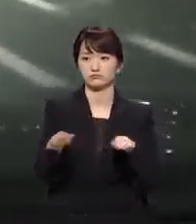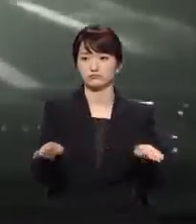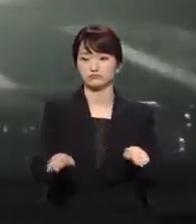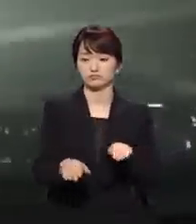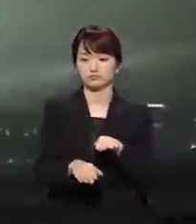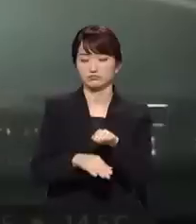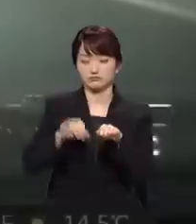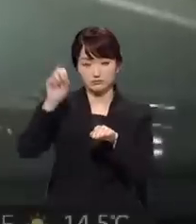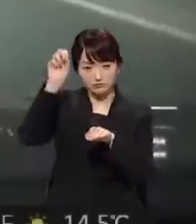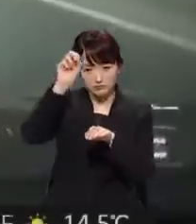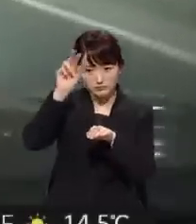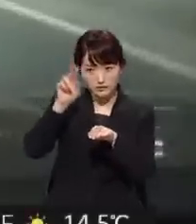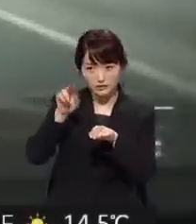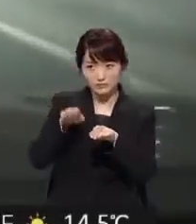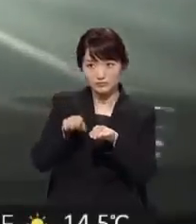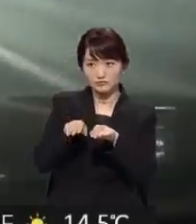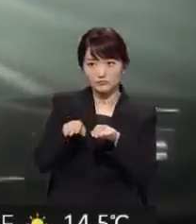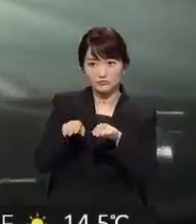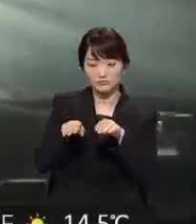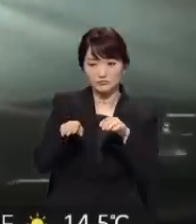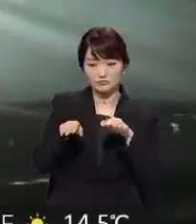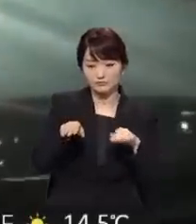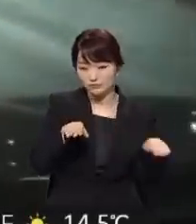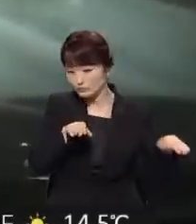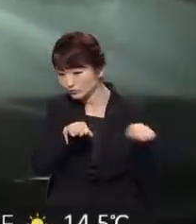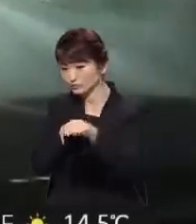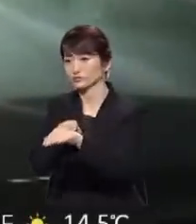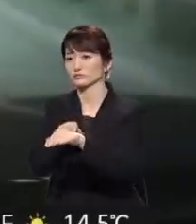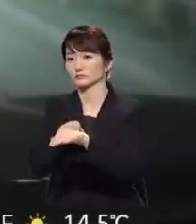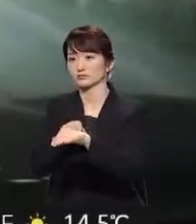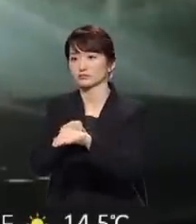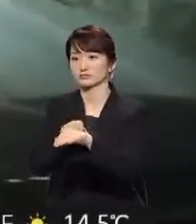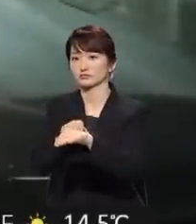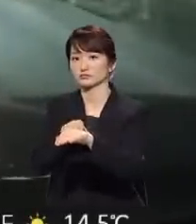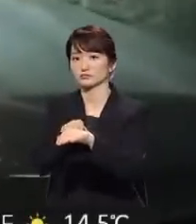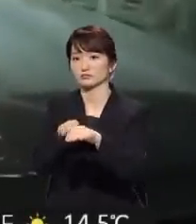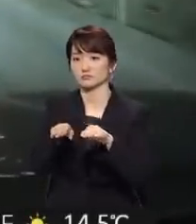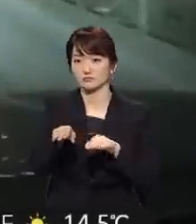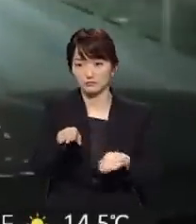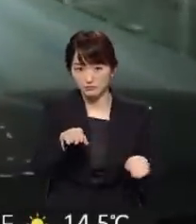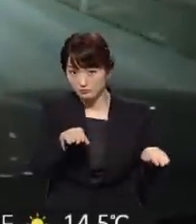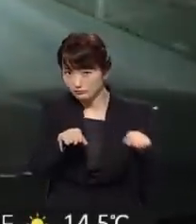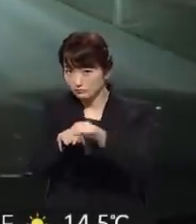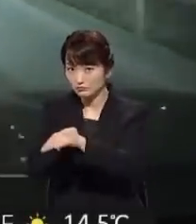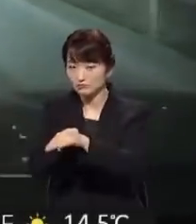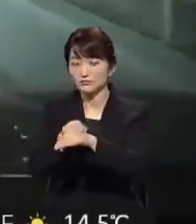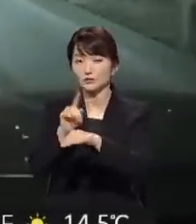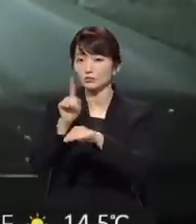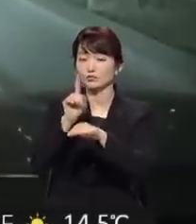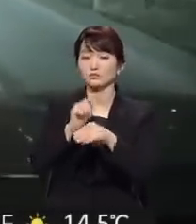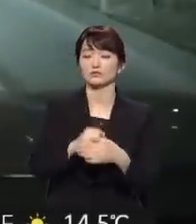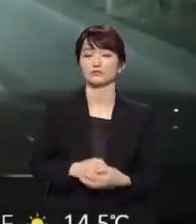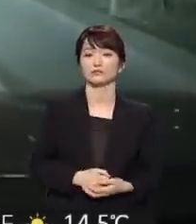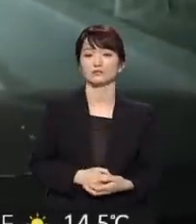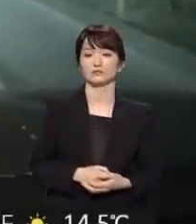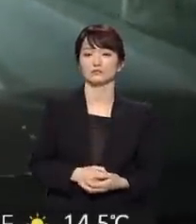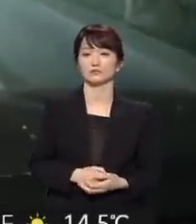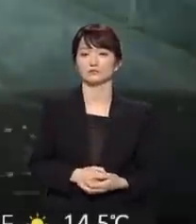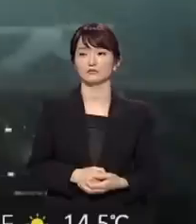그런데 갑자기 차선을 어떤 차가 휙 들어오더니 앞을 딱 가로막습니다. 아하, 이게 무슨 상황인지 얘기 들어보시죠.